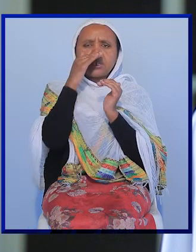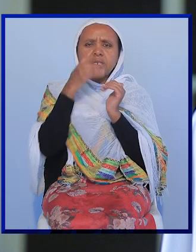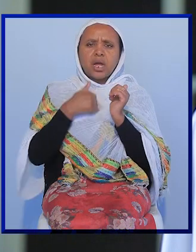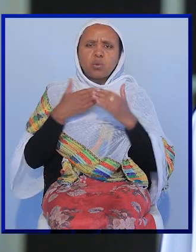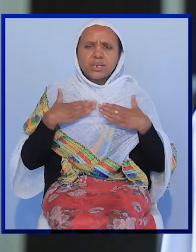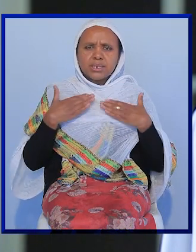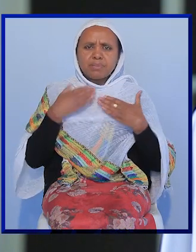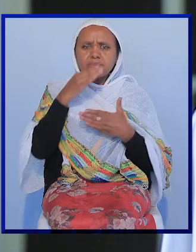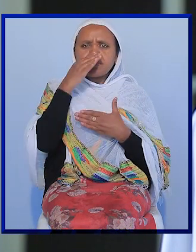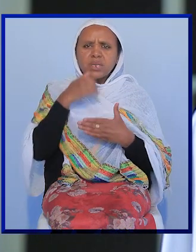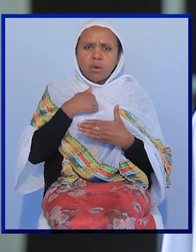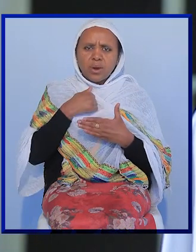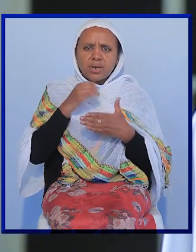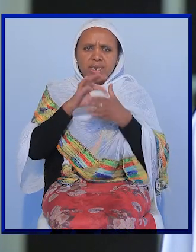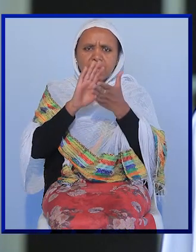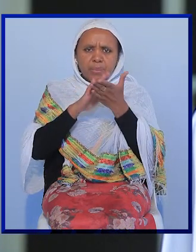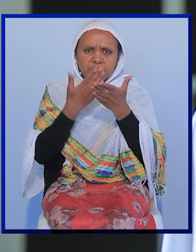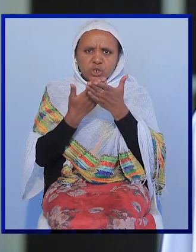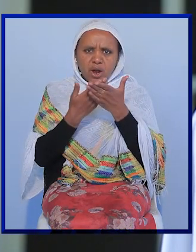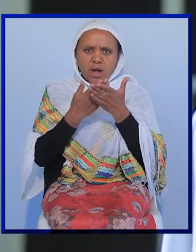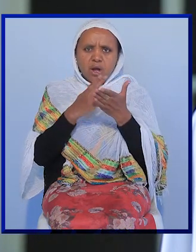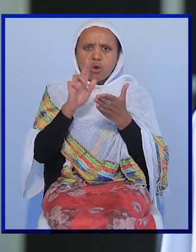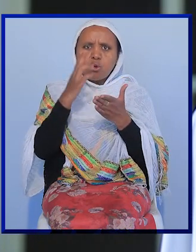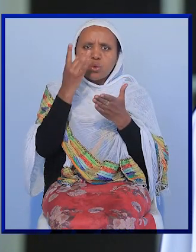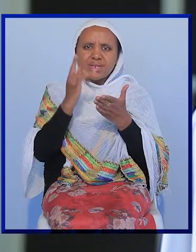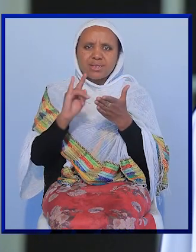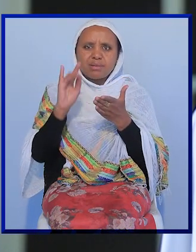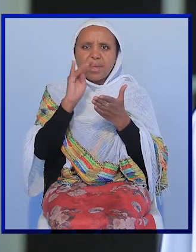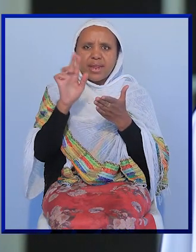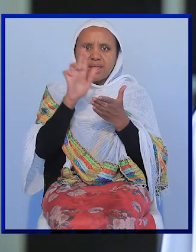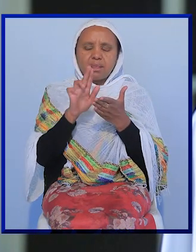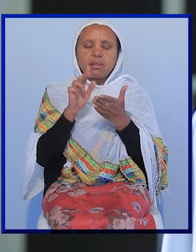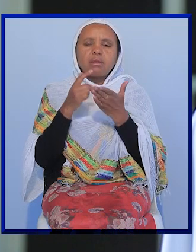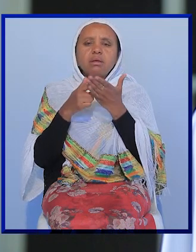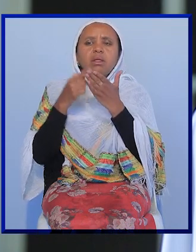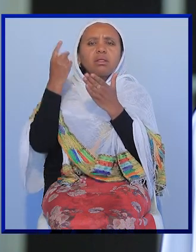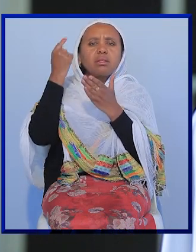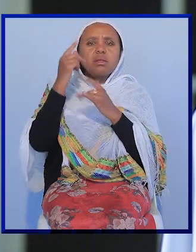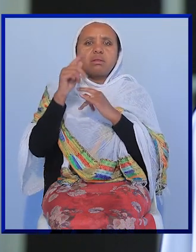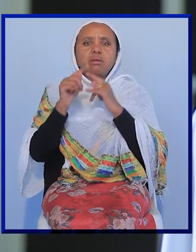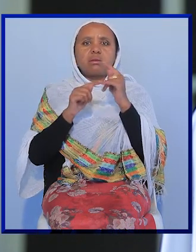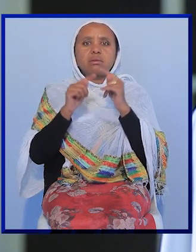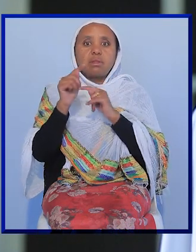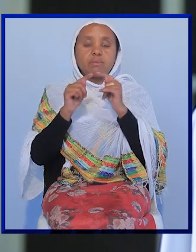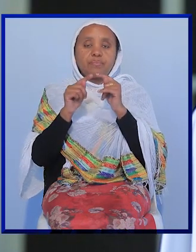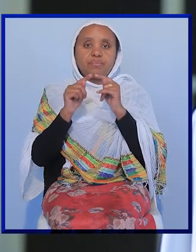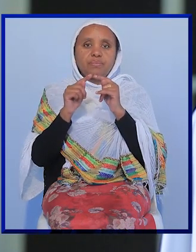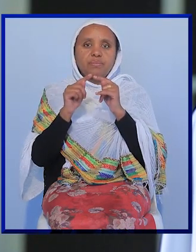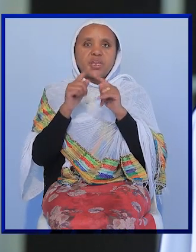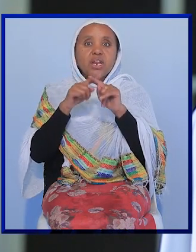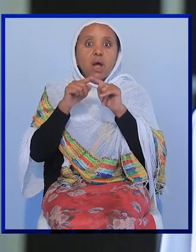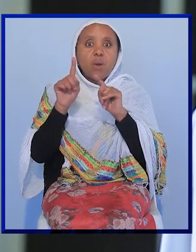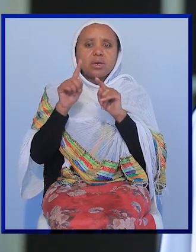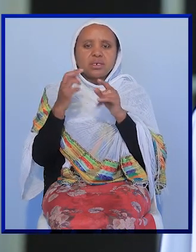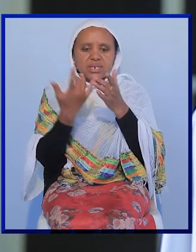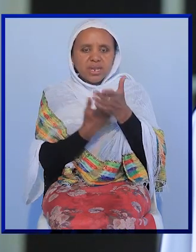ደስ የሚል ሽታ አለው አይደለ? መዓዛ አለው ሮዝሜሪ። እና ያንን የጥንት አይሁዳውያን ምን ያደርጉታል? የጥንት ሰዎች በአጠቃላይ